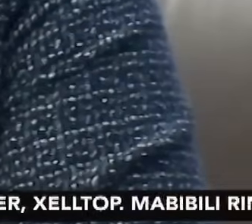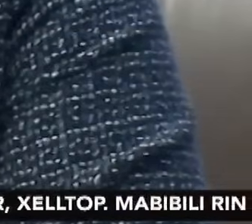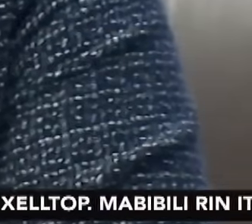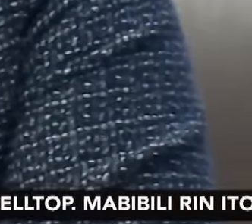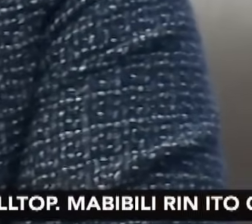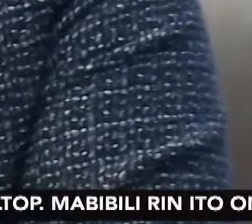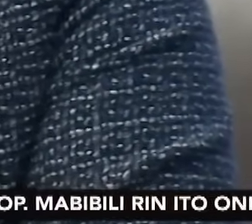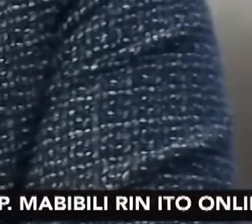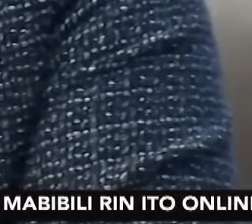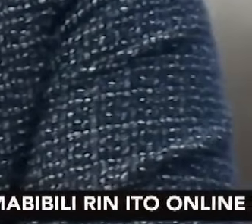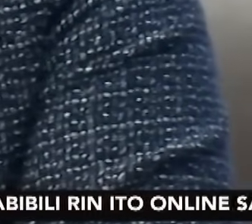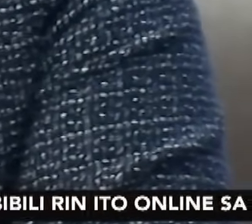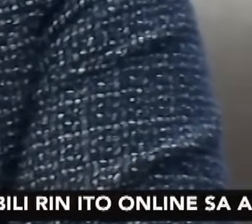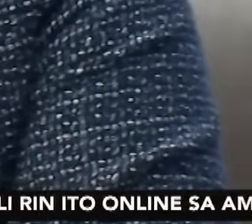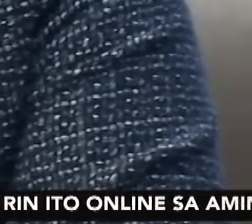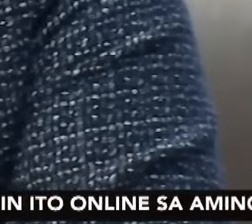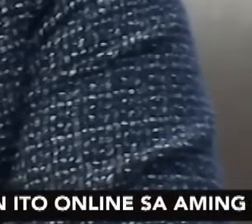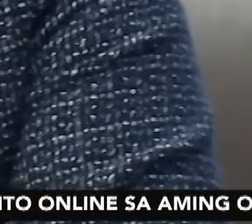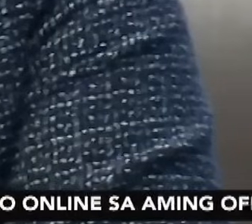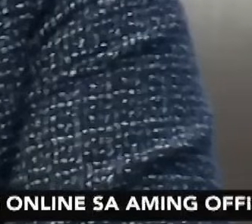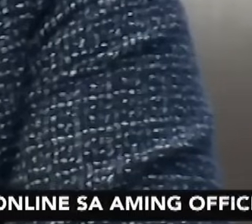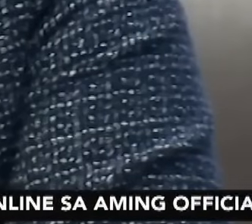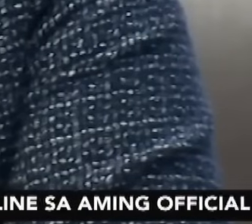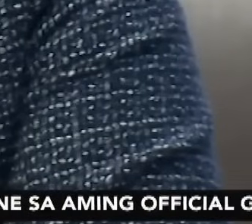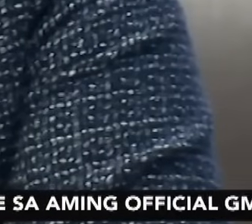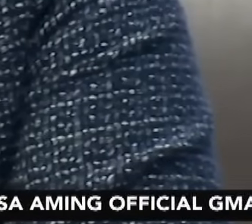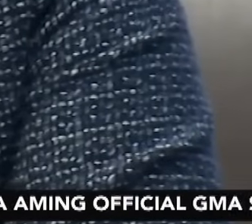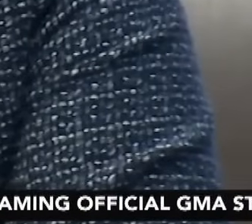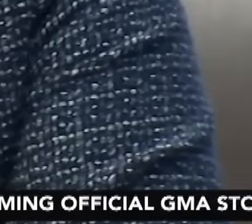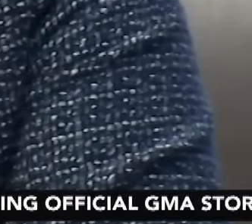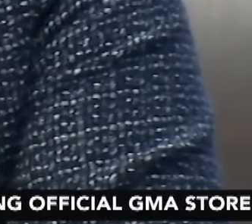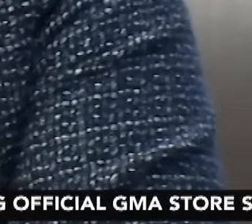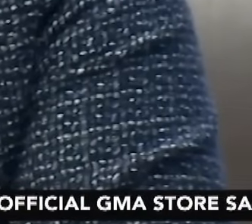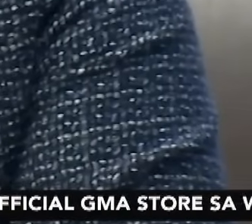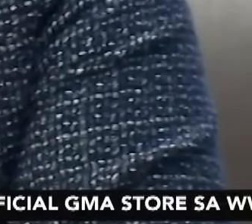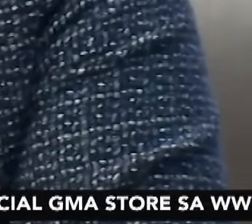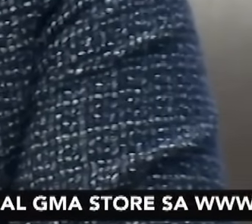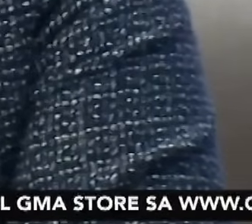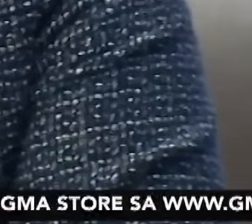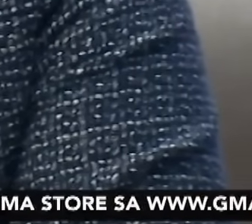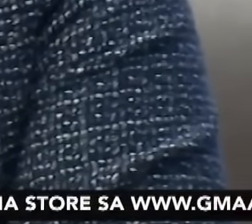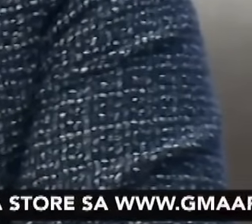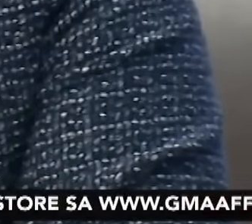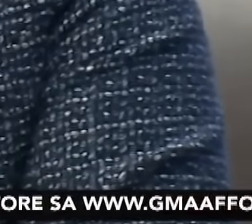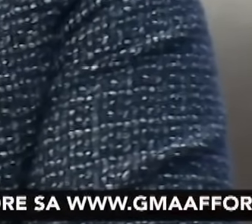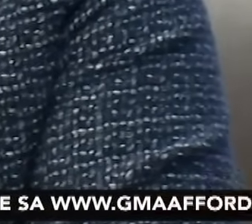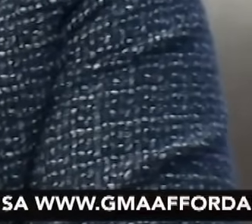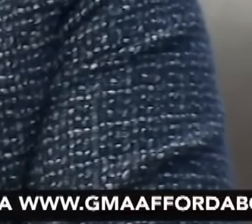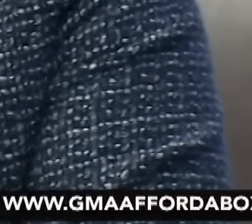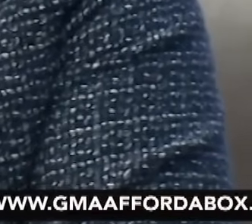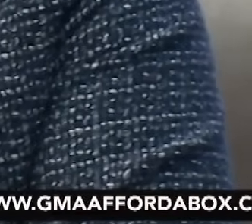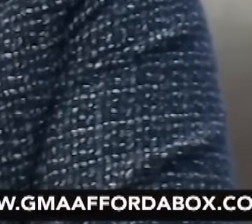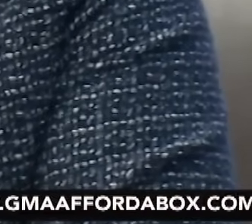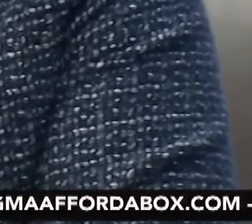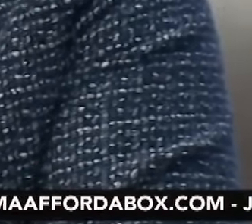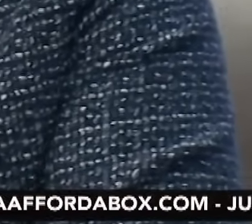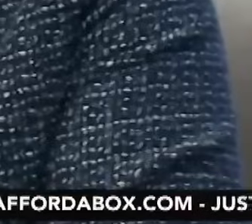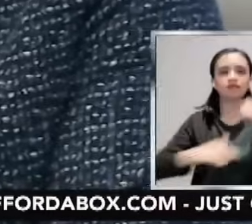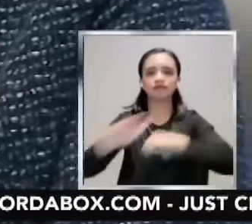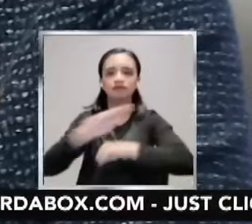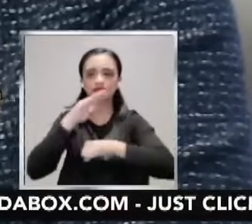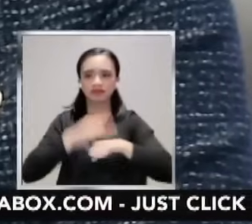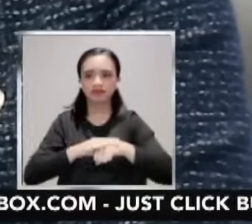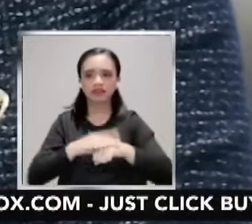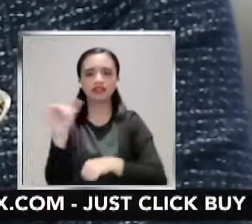makatulog daw siya ng mahimbing Dahil ginawa niya ang kanyang best sa pagsisilbi sa bansa at sa mga kababayan